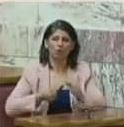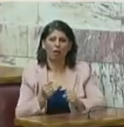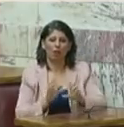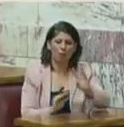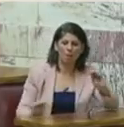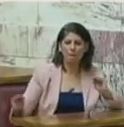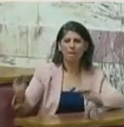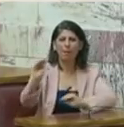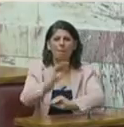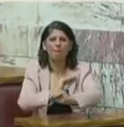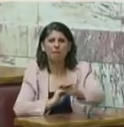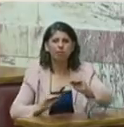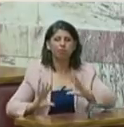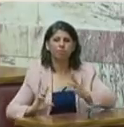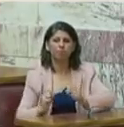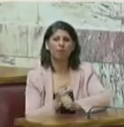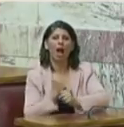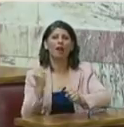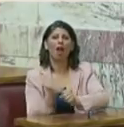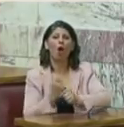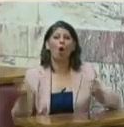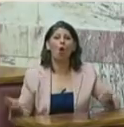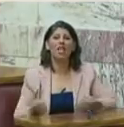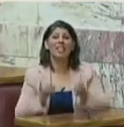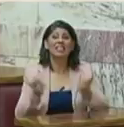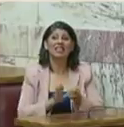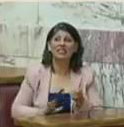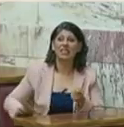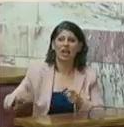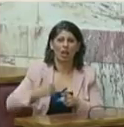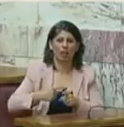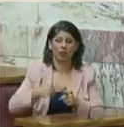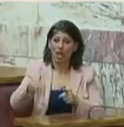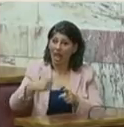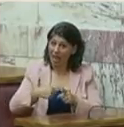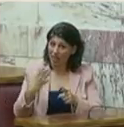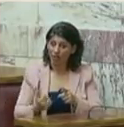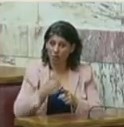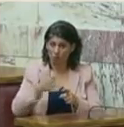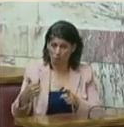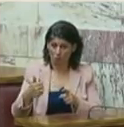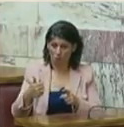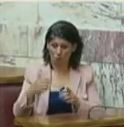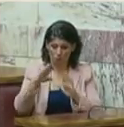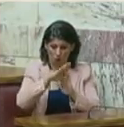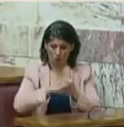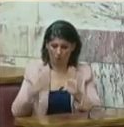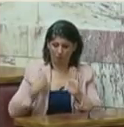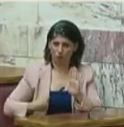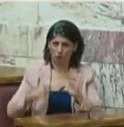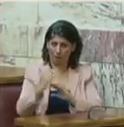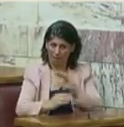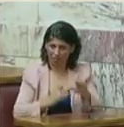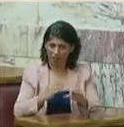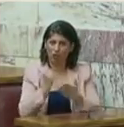Η χώρα έχει πλέον στη διάθεσή της όχι μόνο τους πόρους από το πρόγραμμα δημοσίων επενδύσεων και το